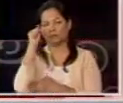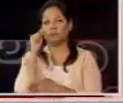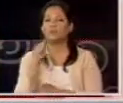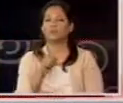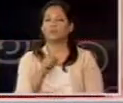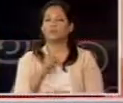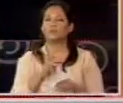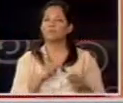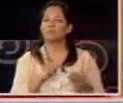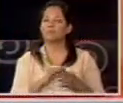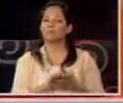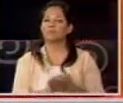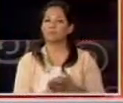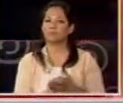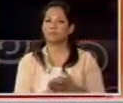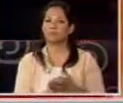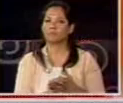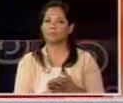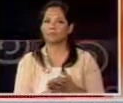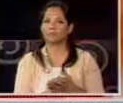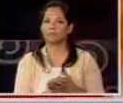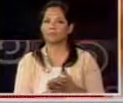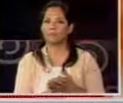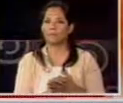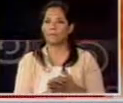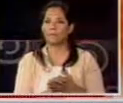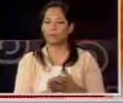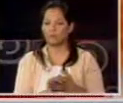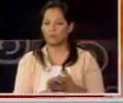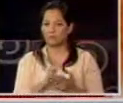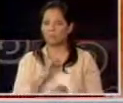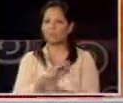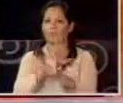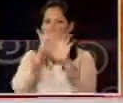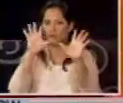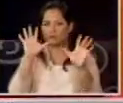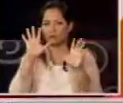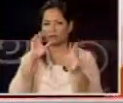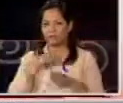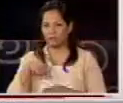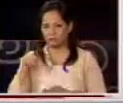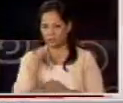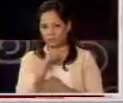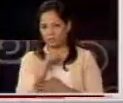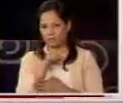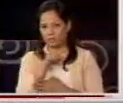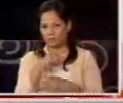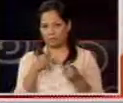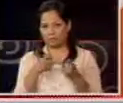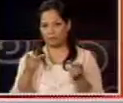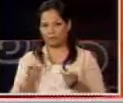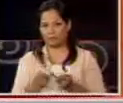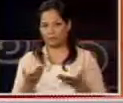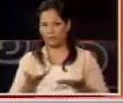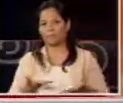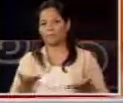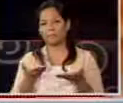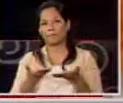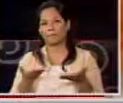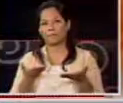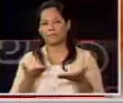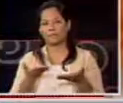inhibit. O alam niyo po, malinaw na malinaw po sa amin na ang posisyon po namin dito